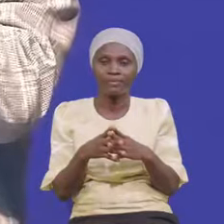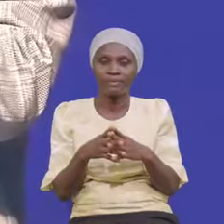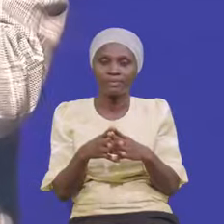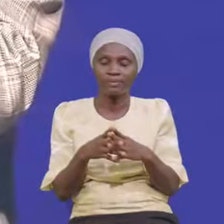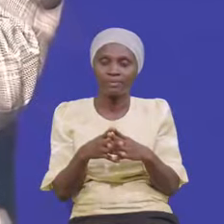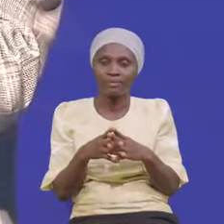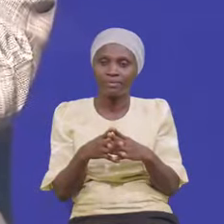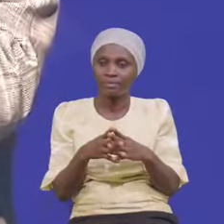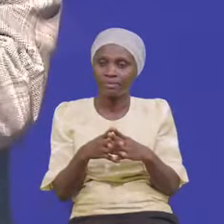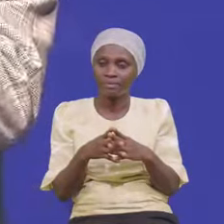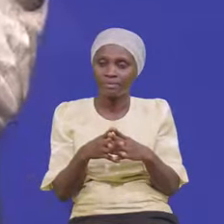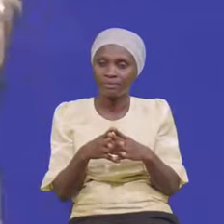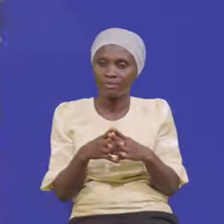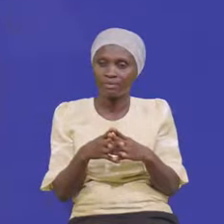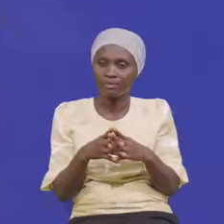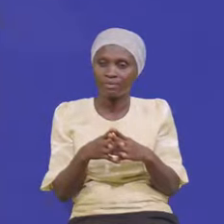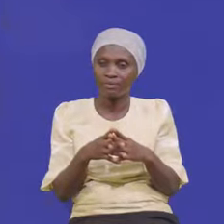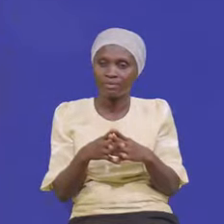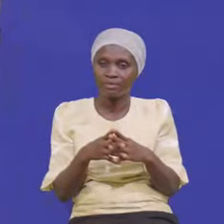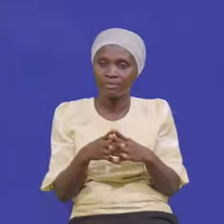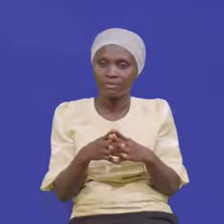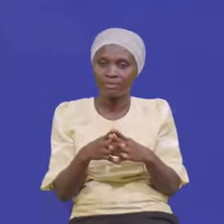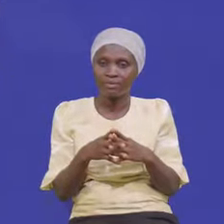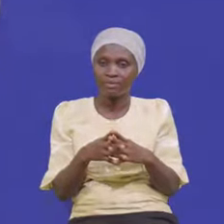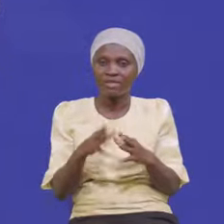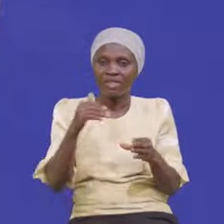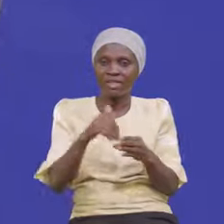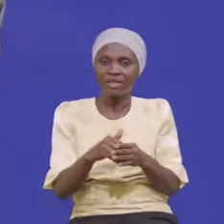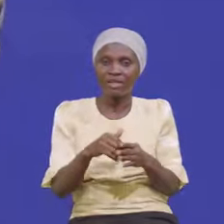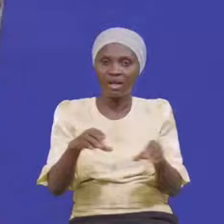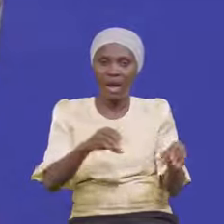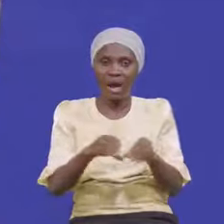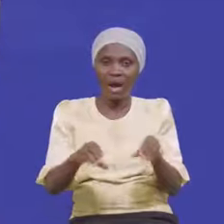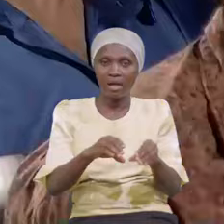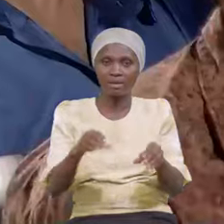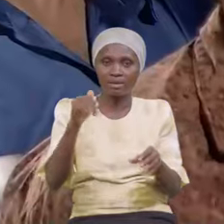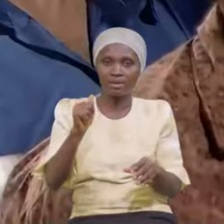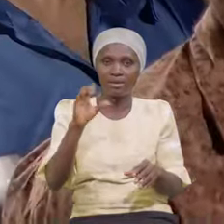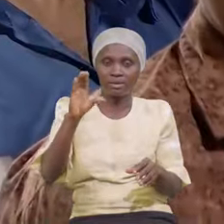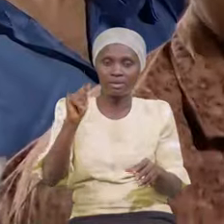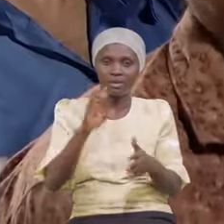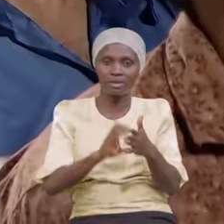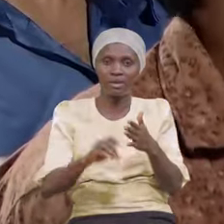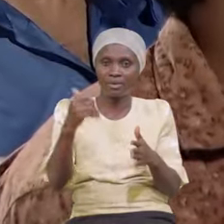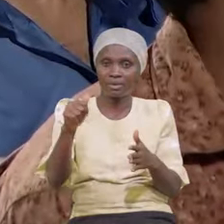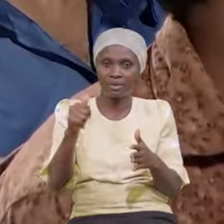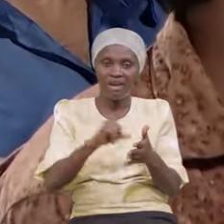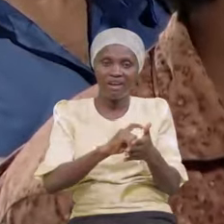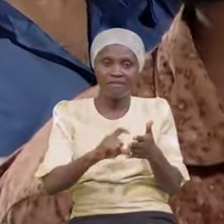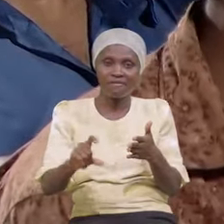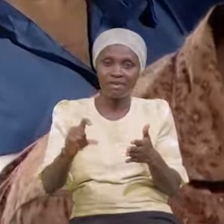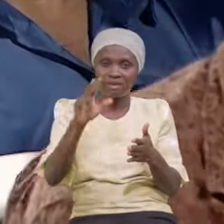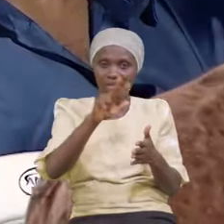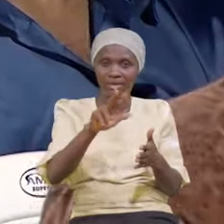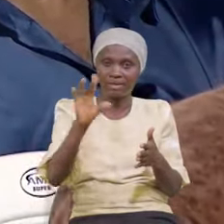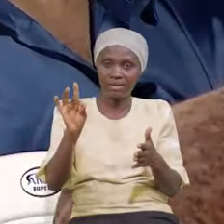మీద ఆయన మనకు అనుగ్రహిస్తున్నారు. We're told in Acts chapter 10, అపొస్తలుల కార్యముల గ్రంథములో 10వ అధ్యాయంలో చెప్పబడింది. Verse